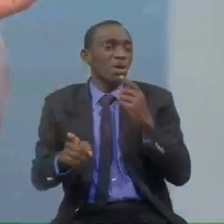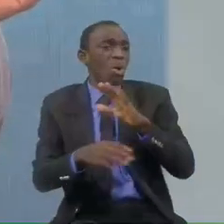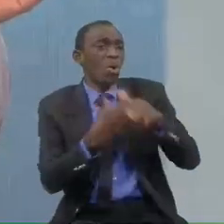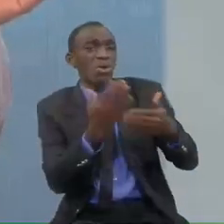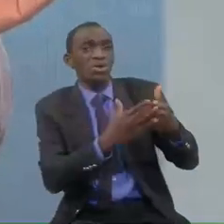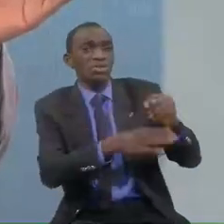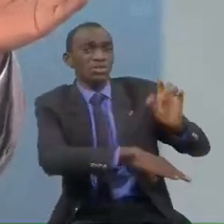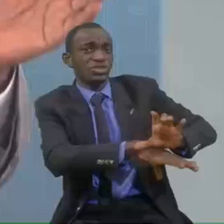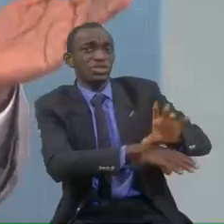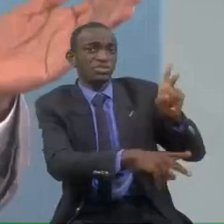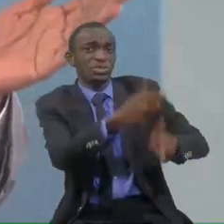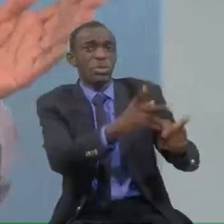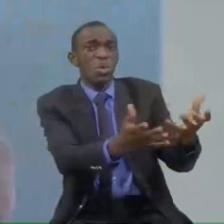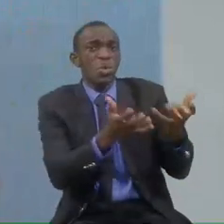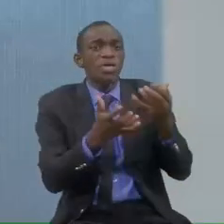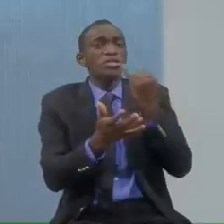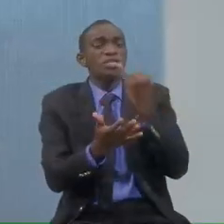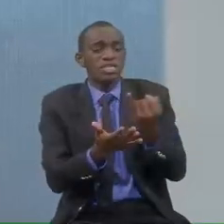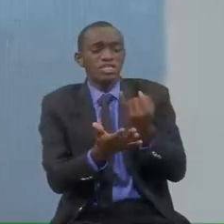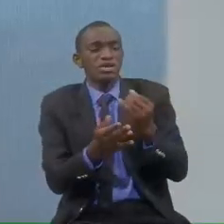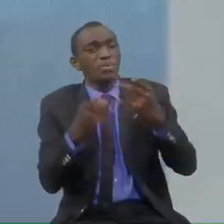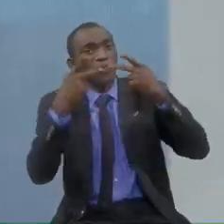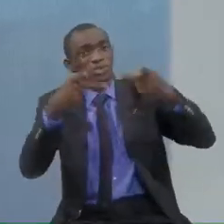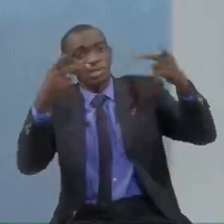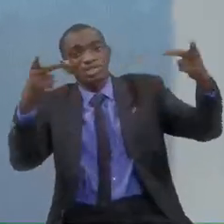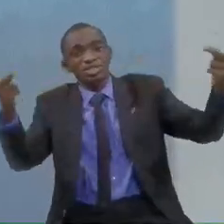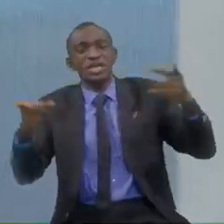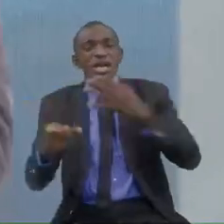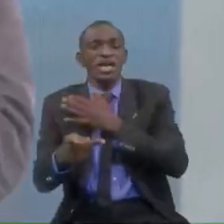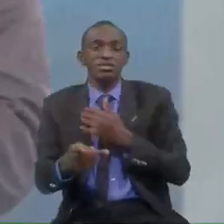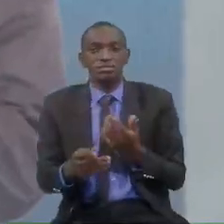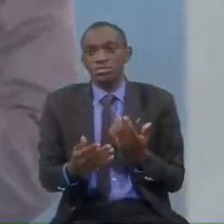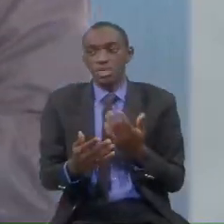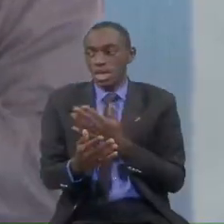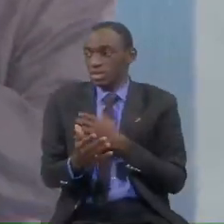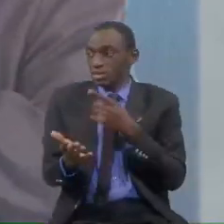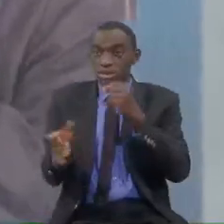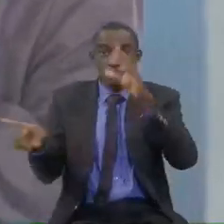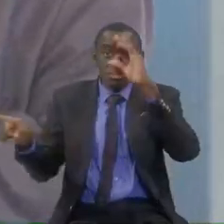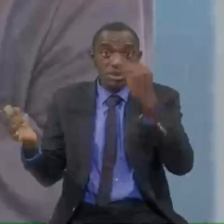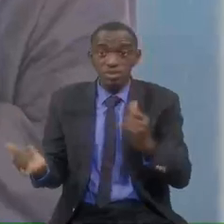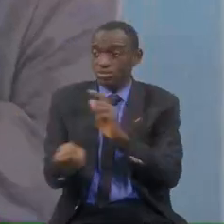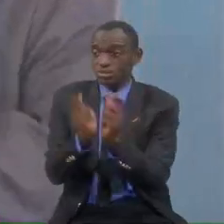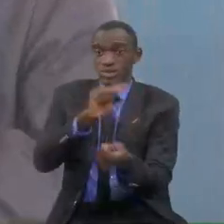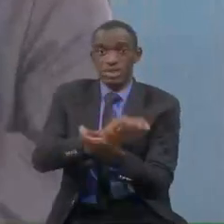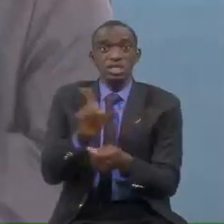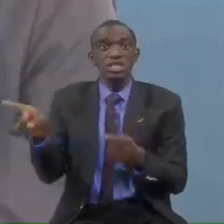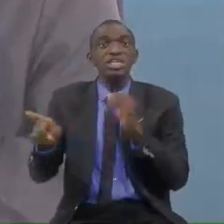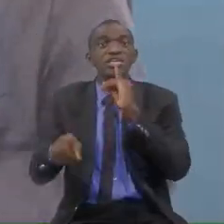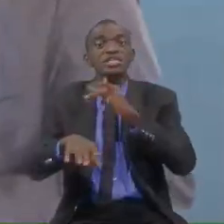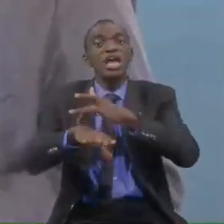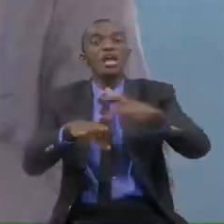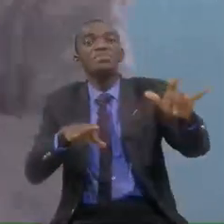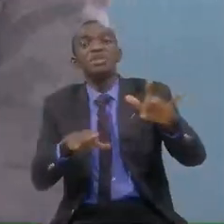Mais regardez l'homme là. Mais il est vide du message de la sainteté. Il ne peut plus en